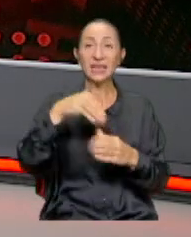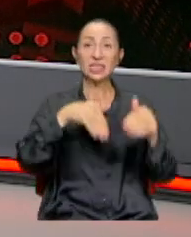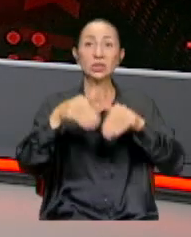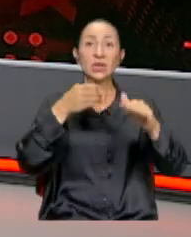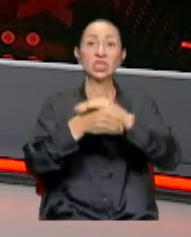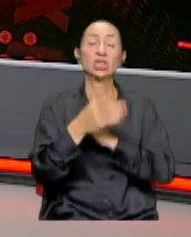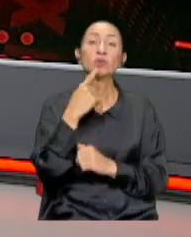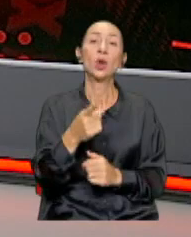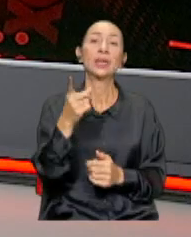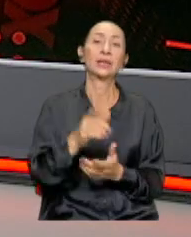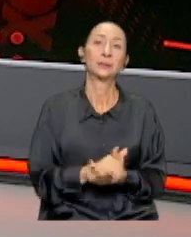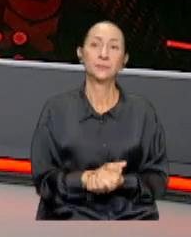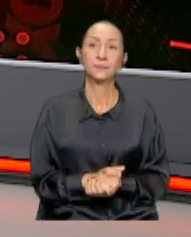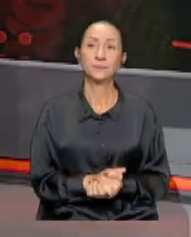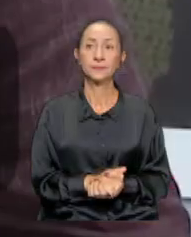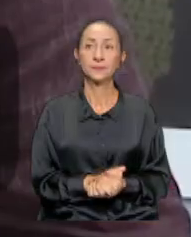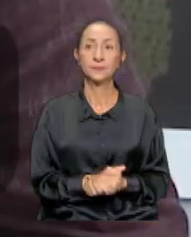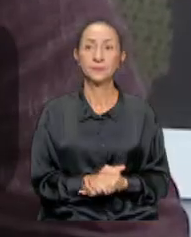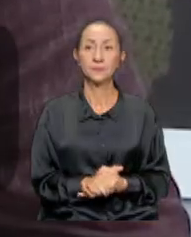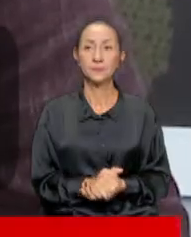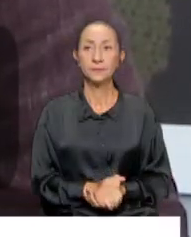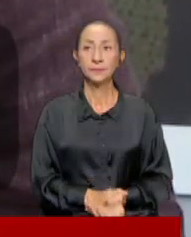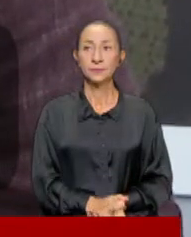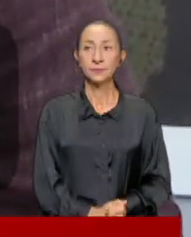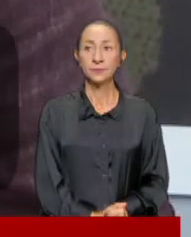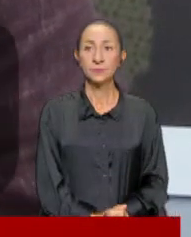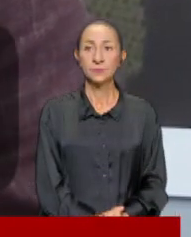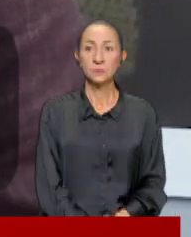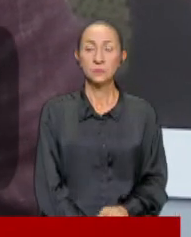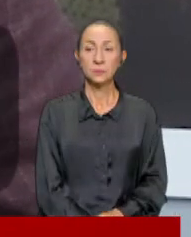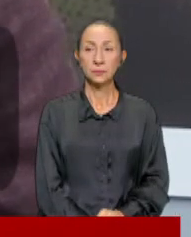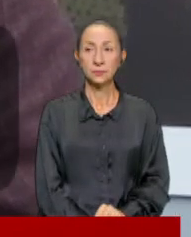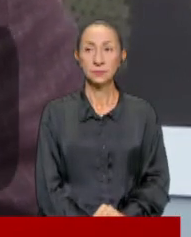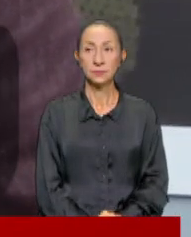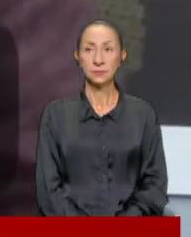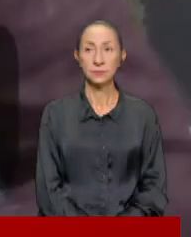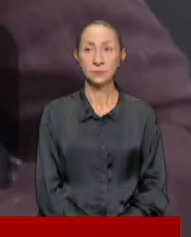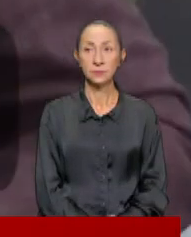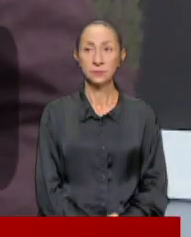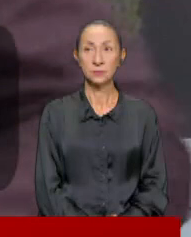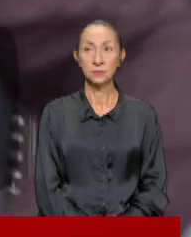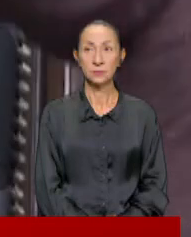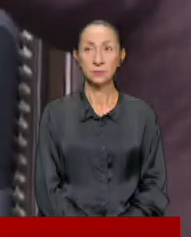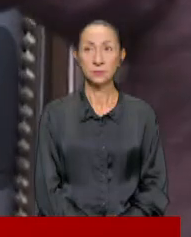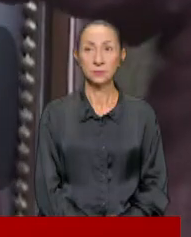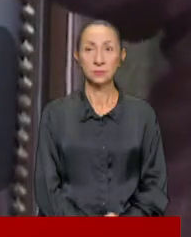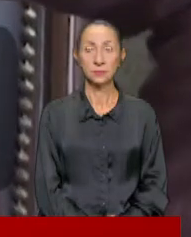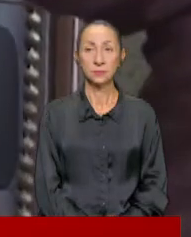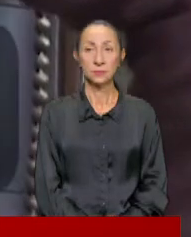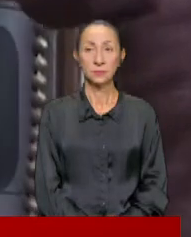seçime gireceğini söyledi. 5 yıl önce vaat ettiklerimizin büyük ölçüde anlamış olsak da %20